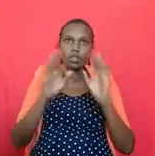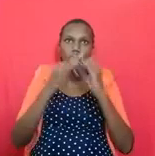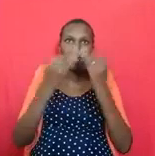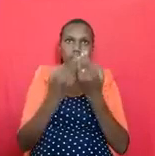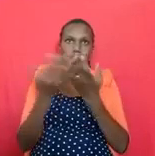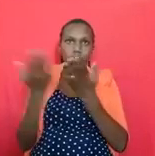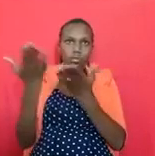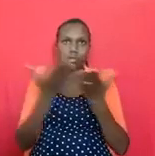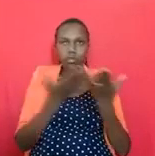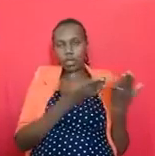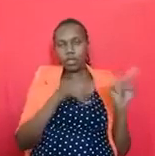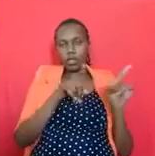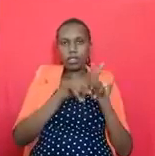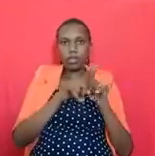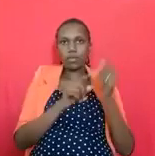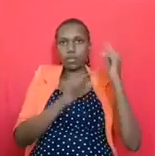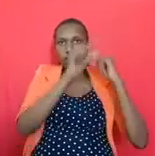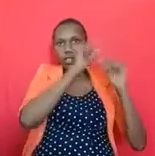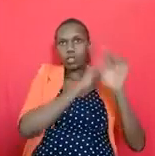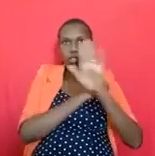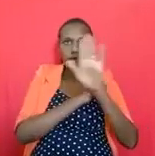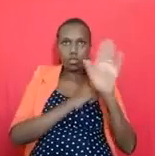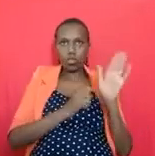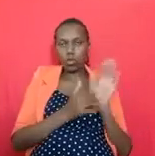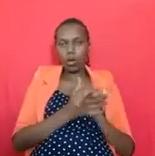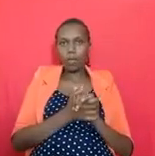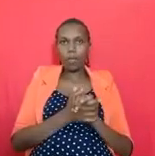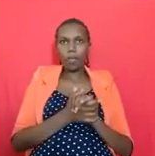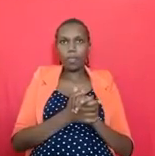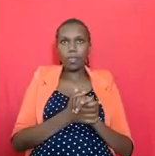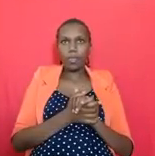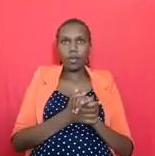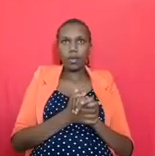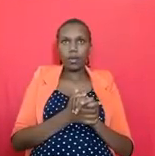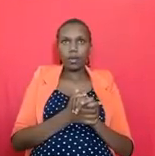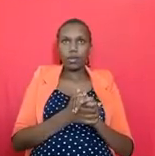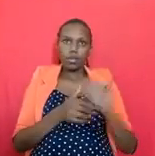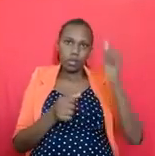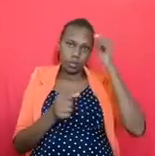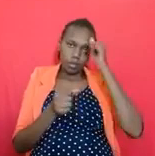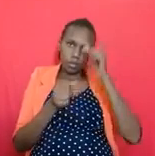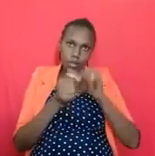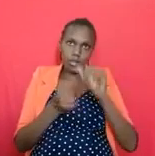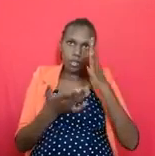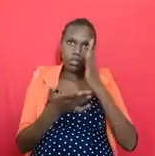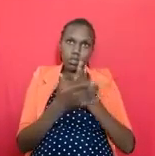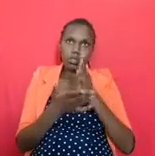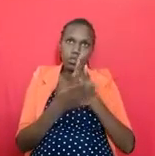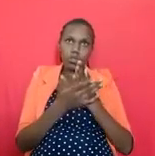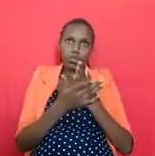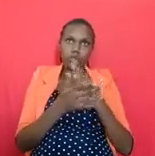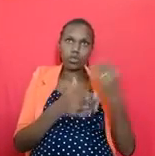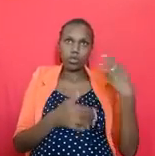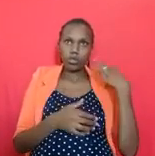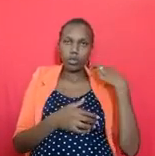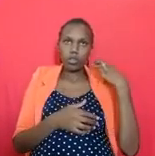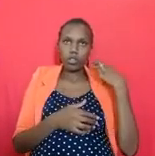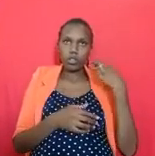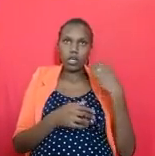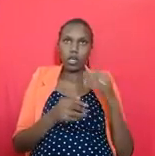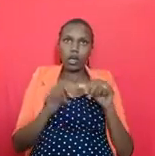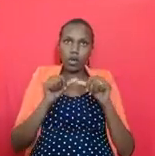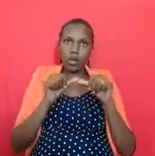misianyu, na jiaruasianyu. Andi muririkanie utugata wama na wavi hokeku, nduri hede